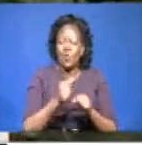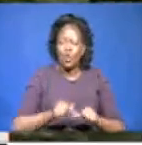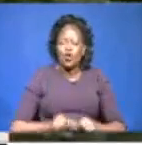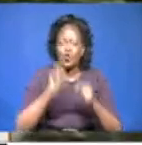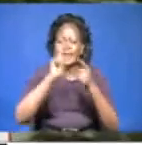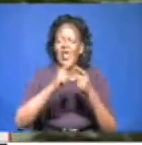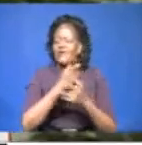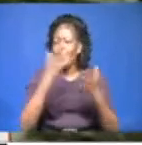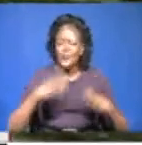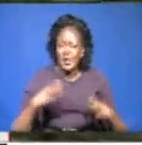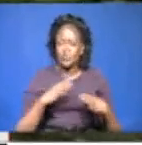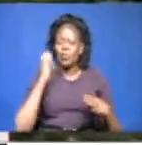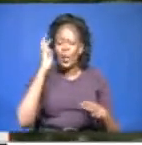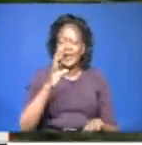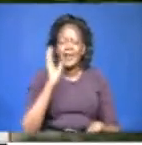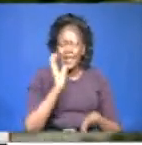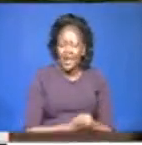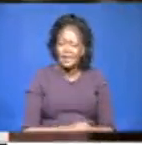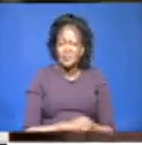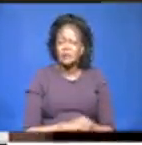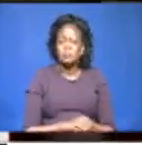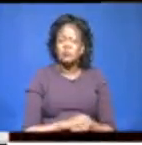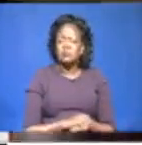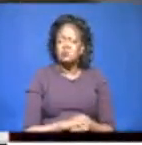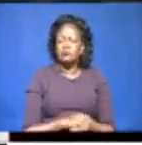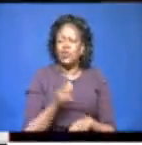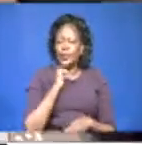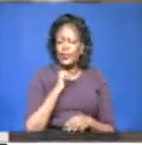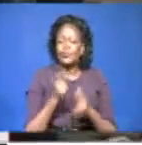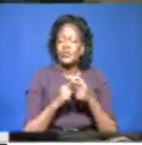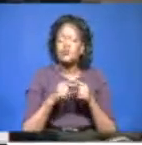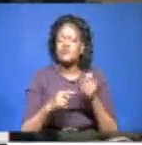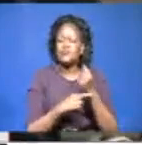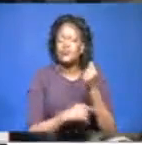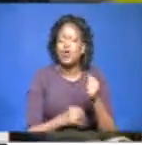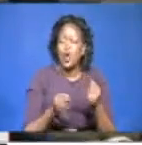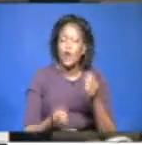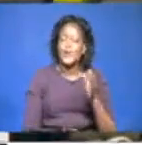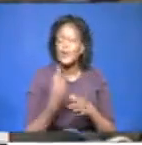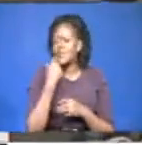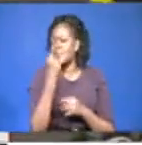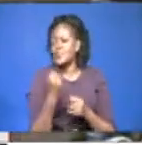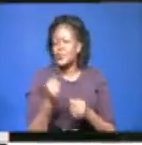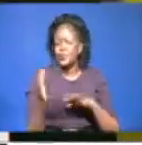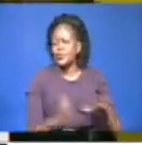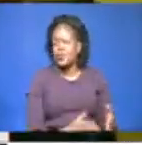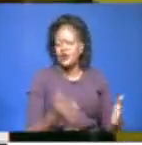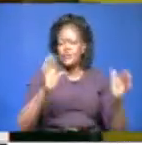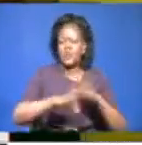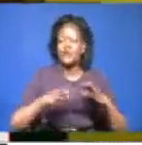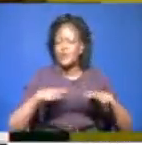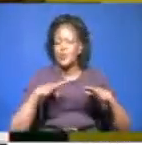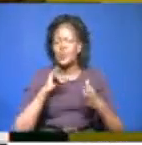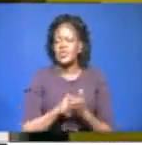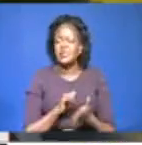kila mtu atakapopatikana. Daraja hilo lilifunguliwa hivi majuzi. Kwingineko, mazishi ya baadhi ya watu waliokuwa miongoni